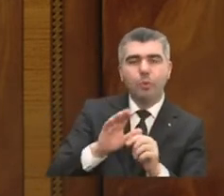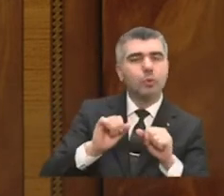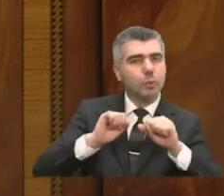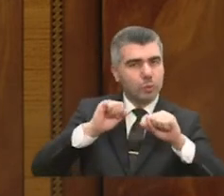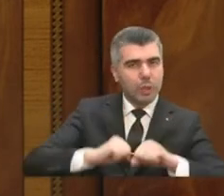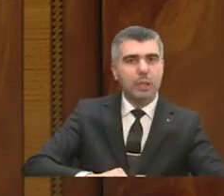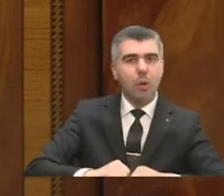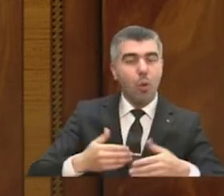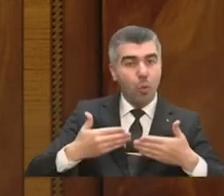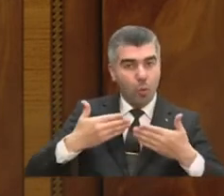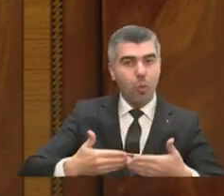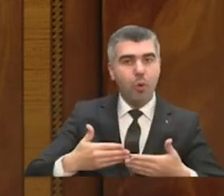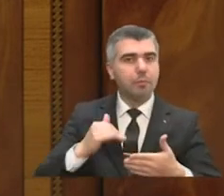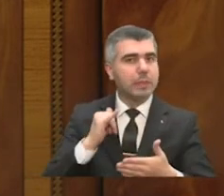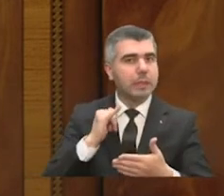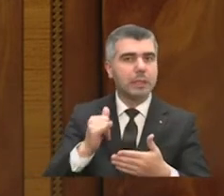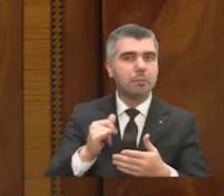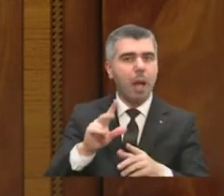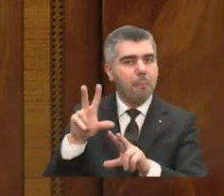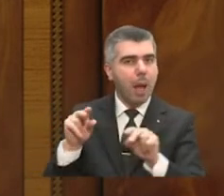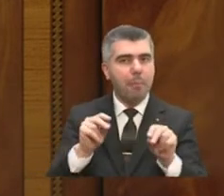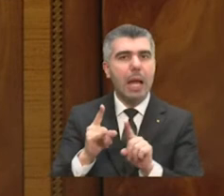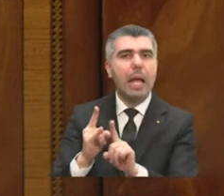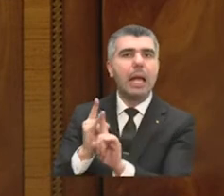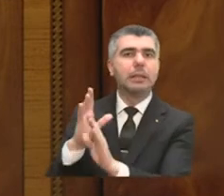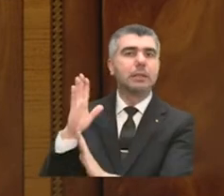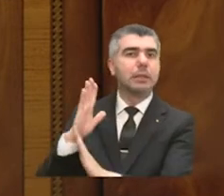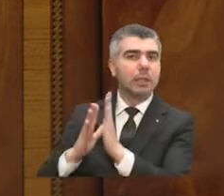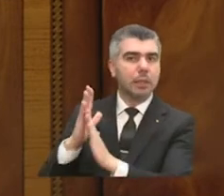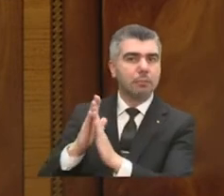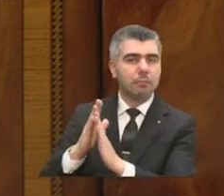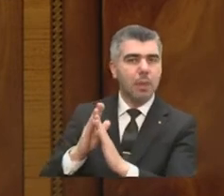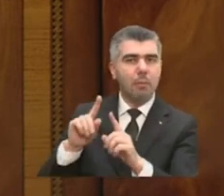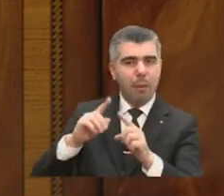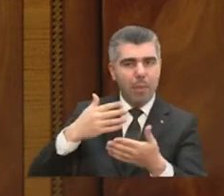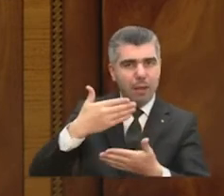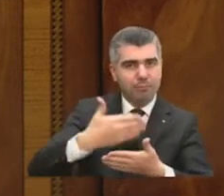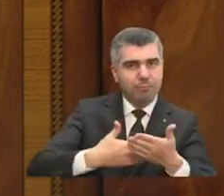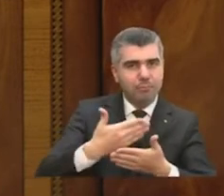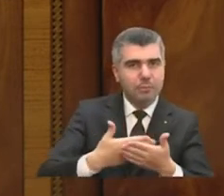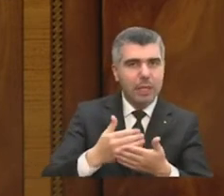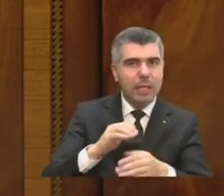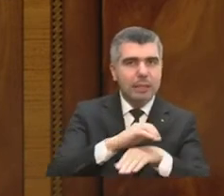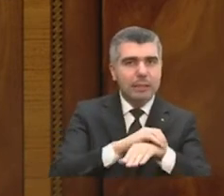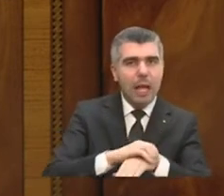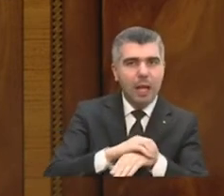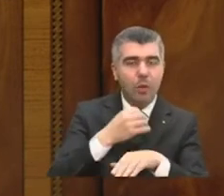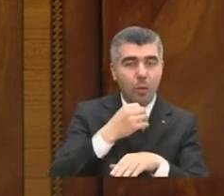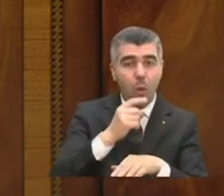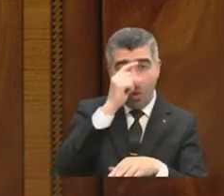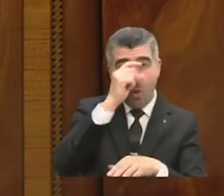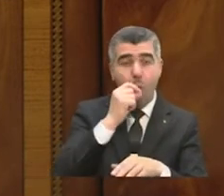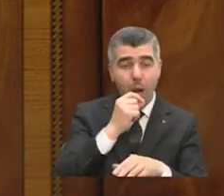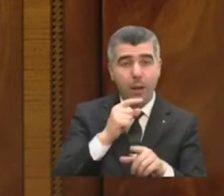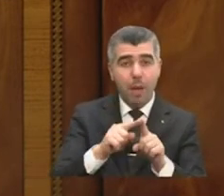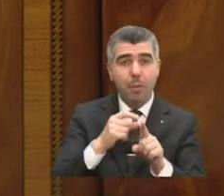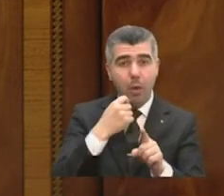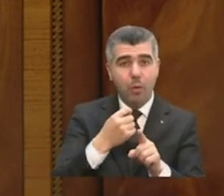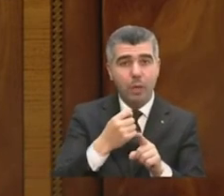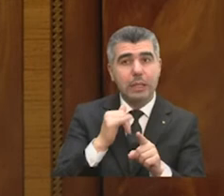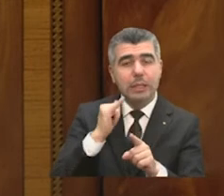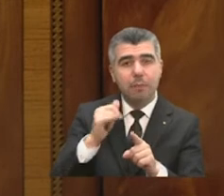Cela ne portera certainement pas atteinte au peuple marocain et à sa